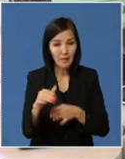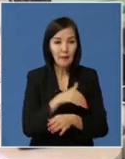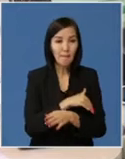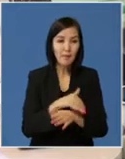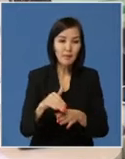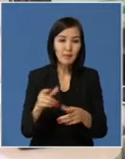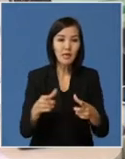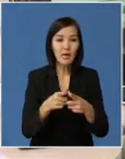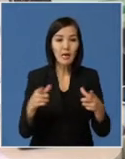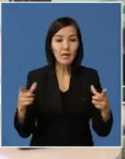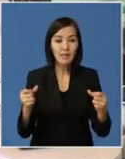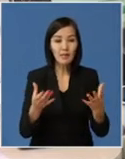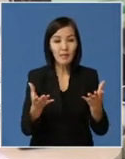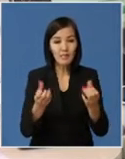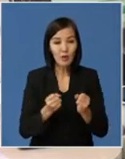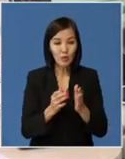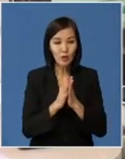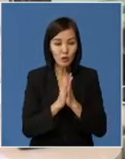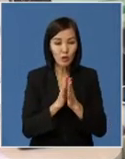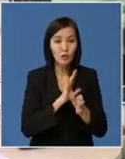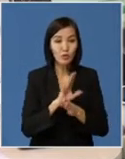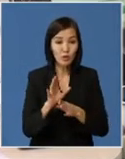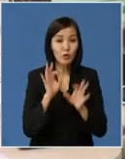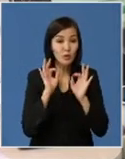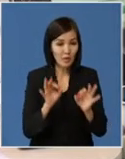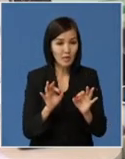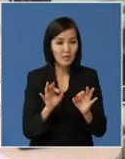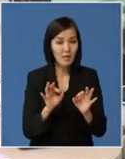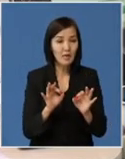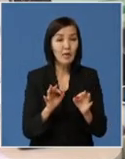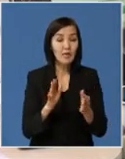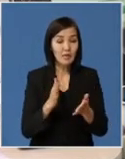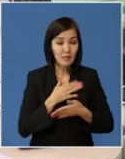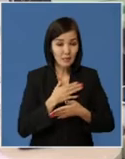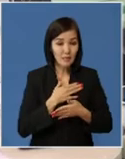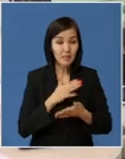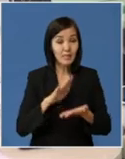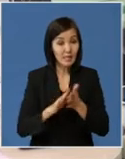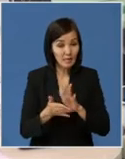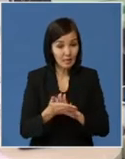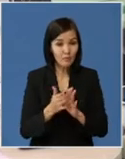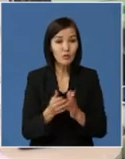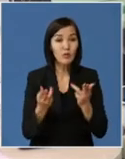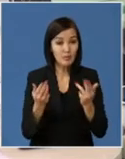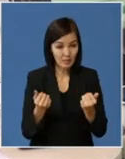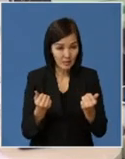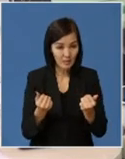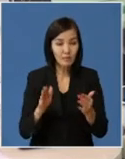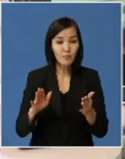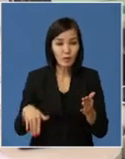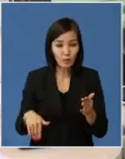анықтамасын алуға сұраныс жолдады, растайсыз ба деп. Егер сіз келісетін болсаңыз, растайсыз, көп